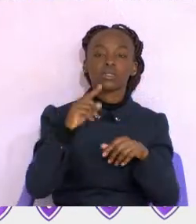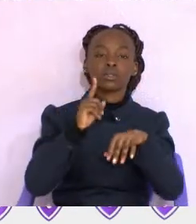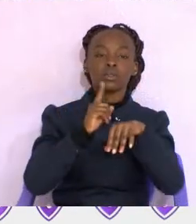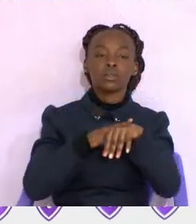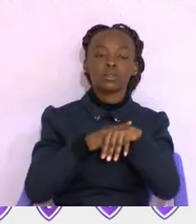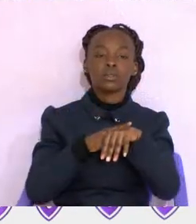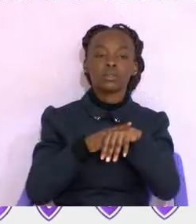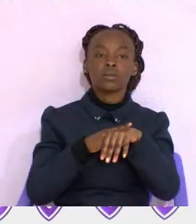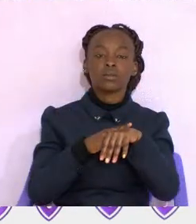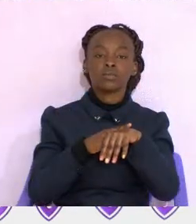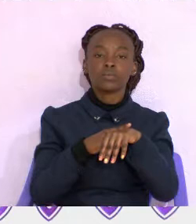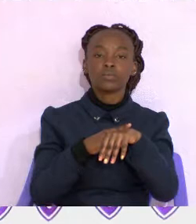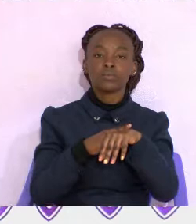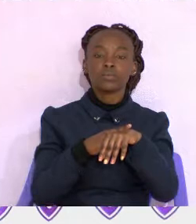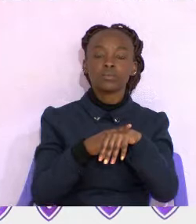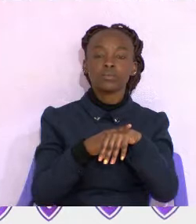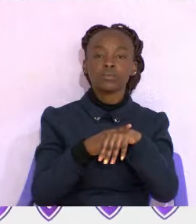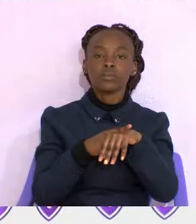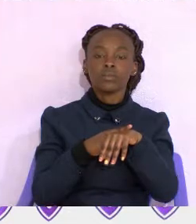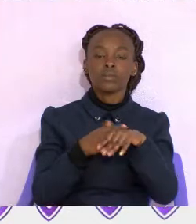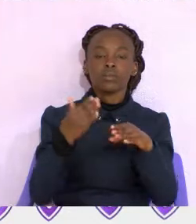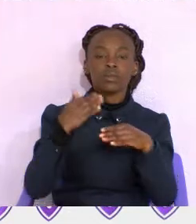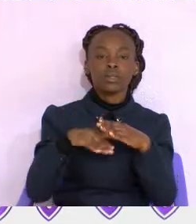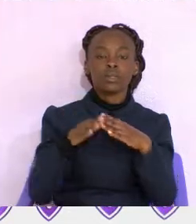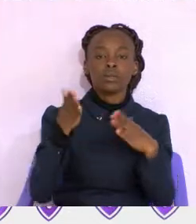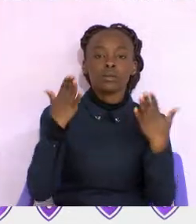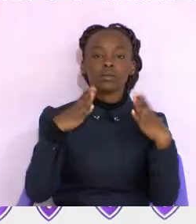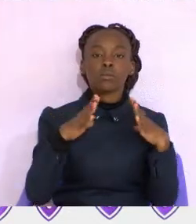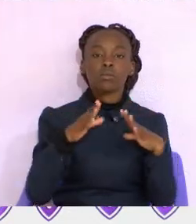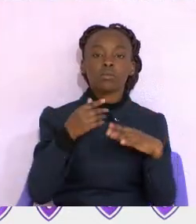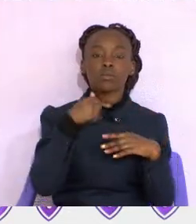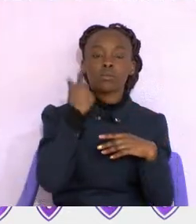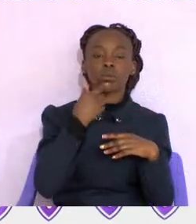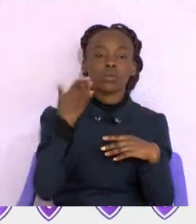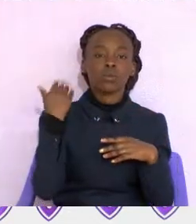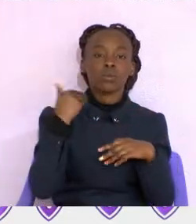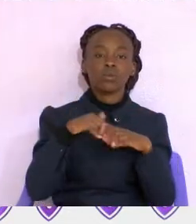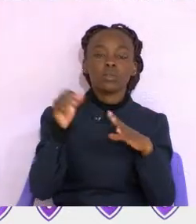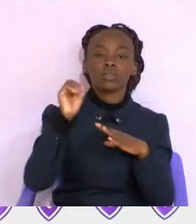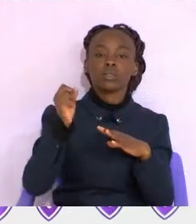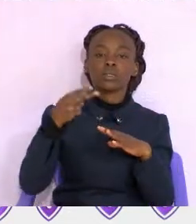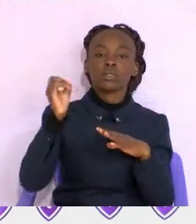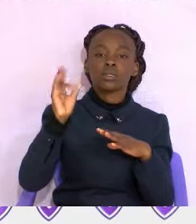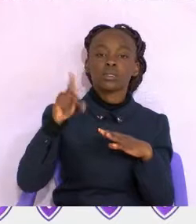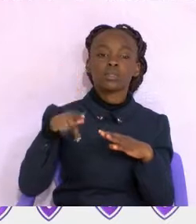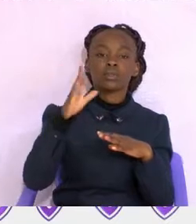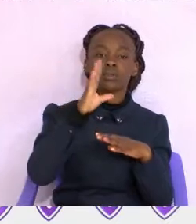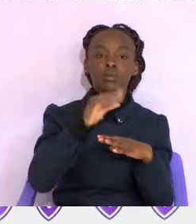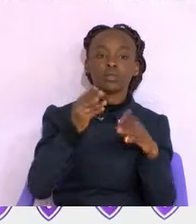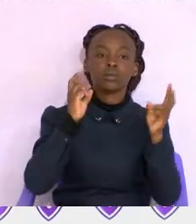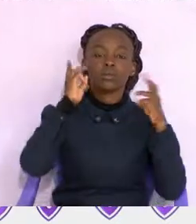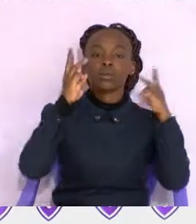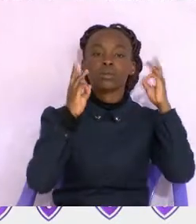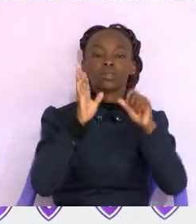ama madakika kama yale kwa hao waliokuwa kwa ile meli. Na roho ya kufadhaika ikainuka, na roho ya wasiwasi